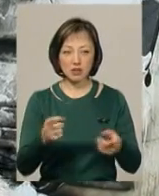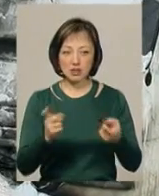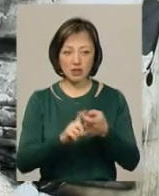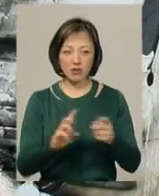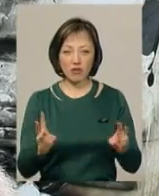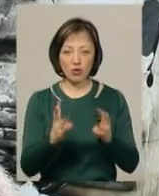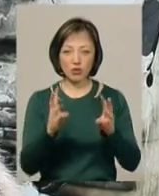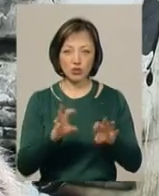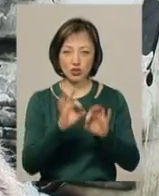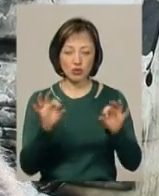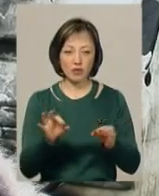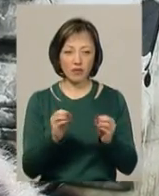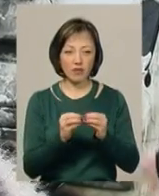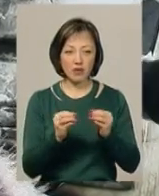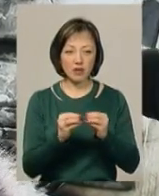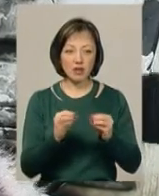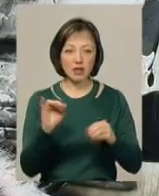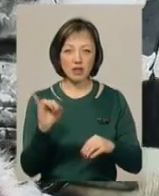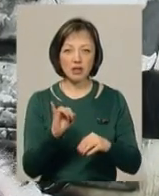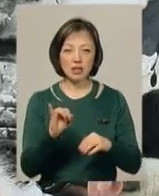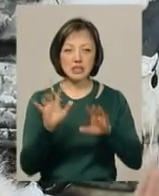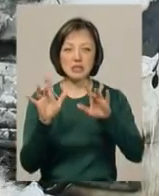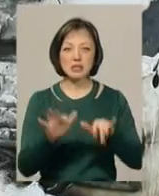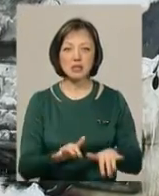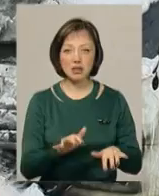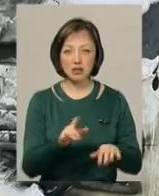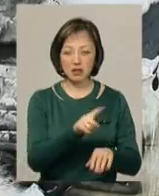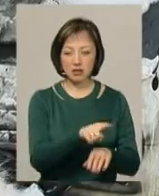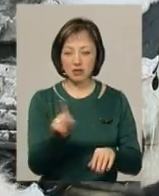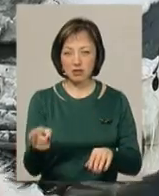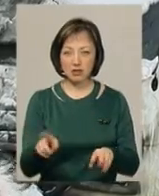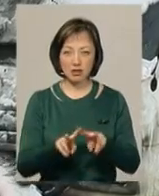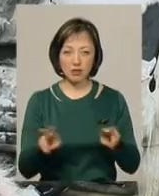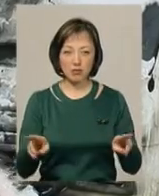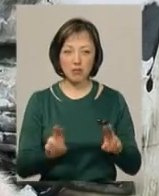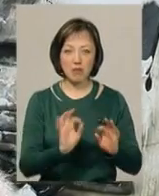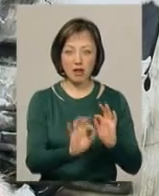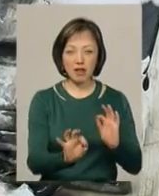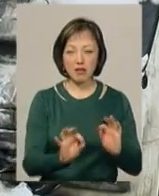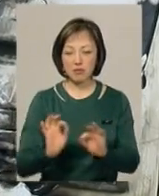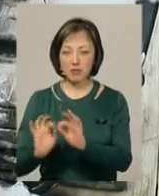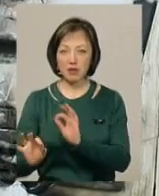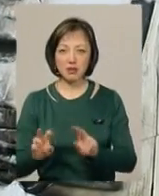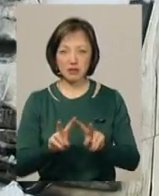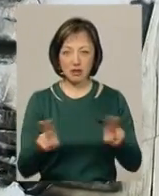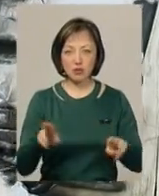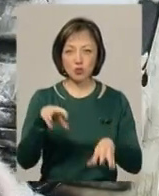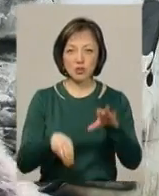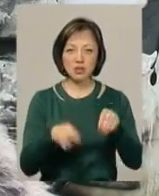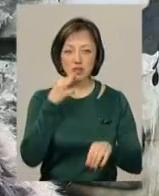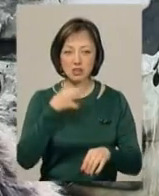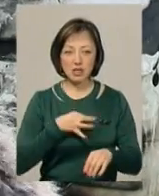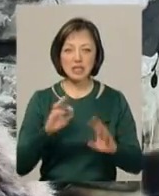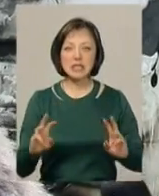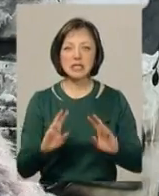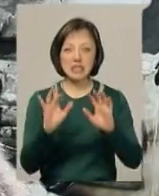вогонь, бо там не вигоріло нічого, і горів сніг з того боку і з того боку, тобто як полили, підпалили, то, ну, так сусіди сказали, що горів